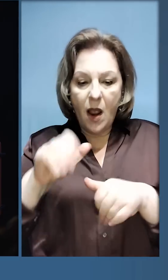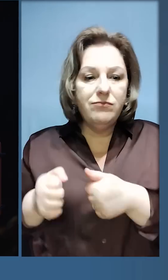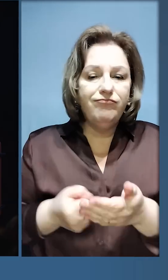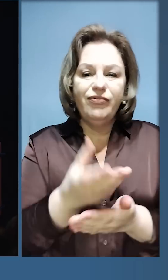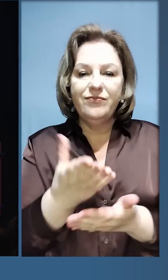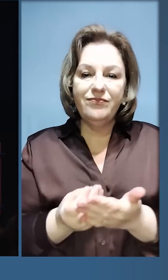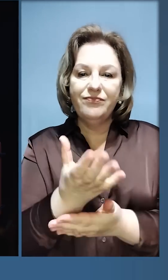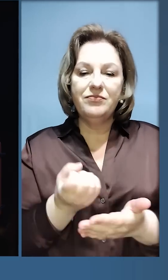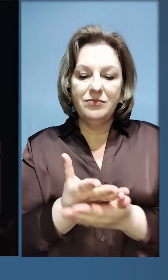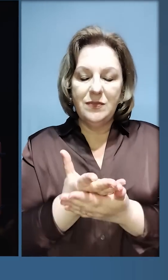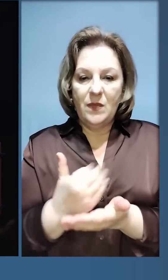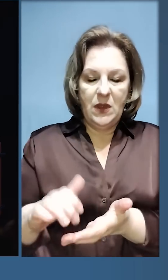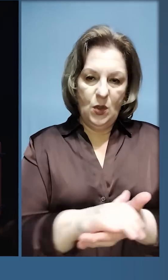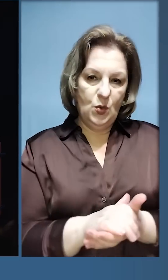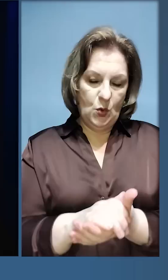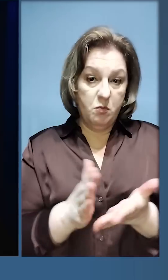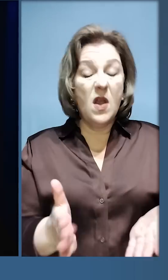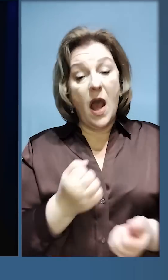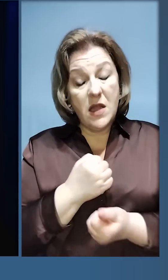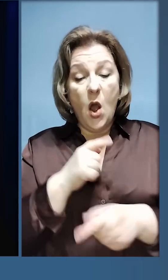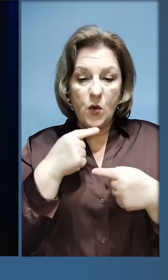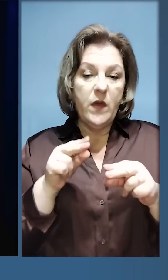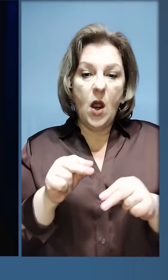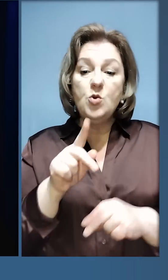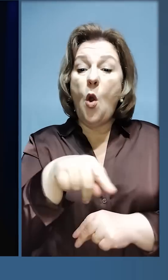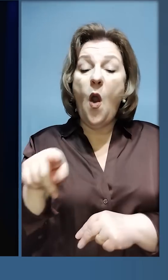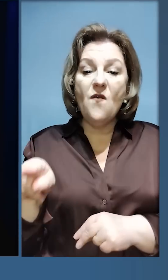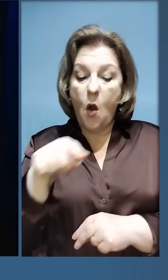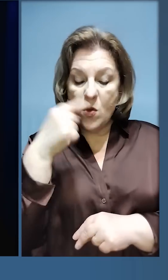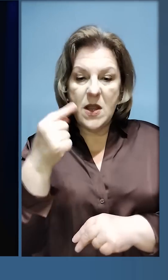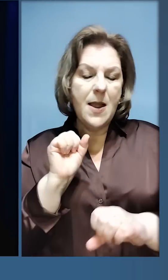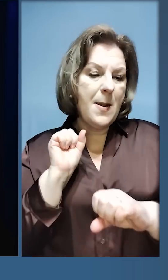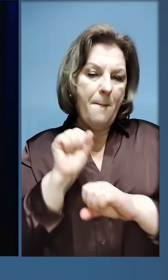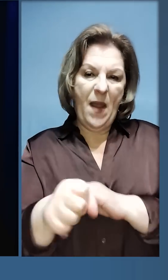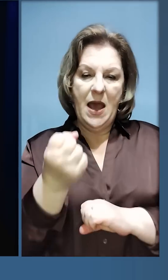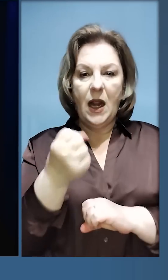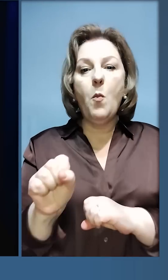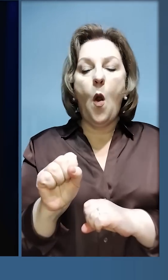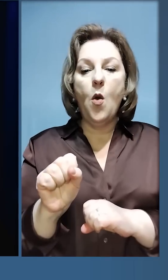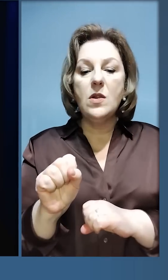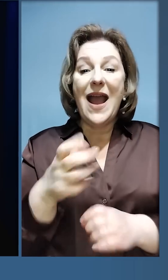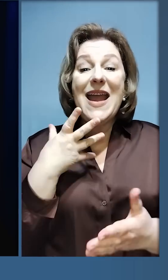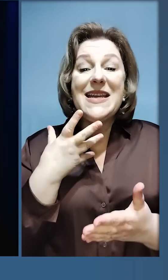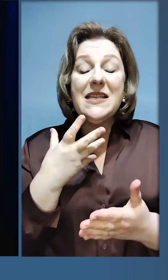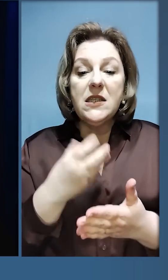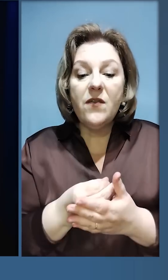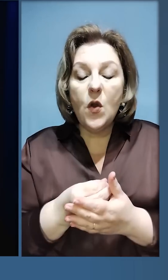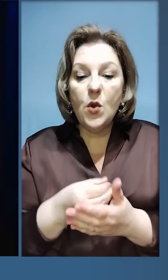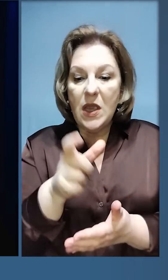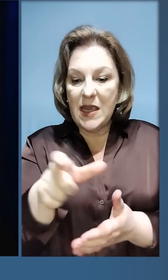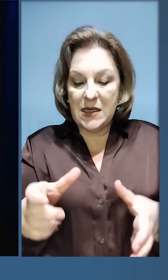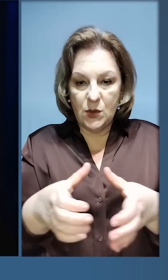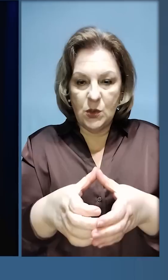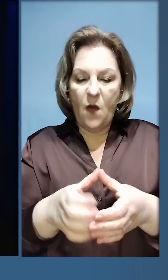і інформаційно подають своєму суспільству. На жаль, кажу чесно, вони перемогли